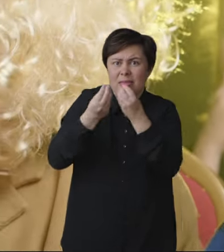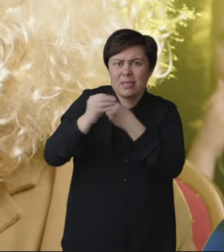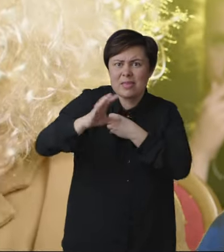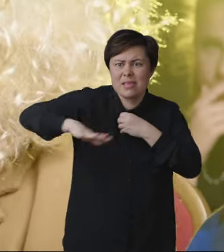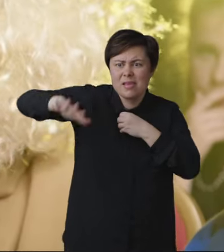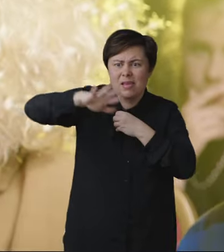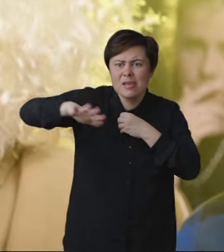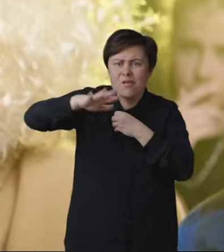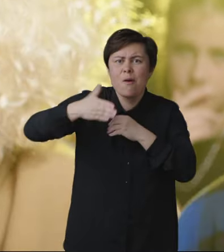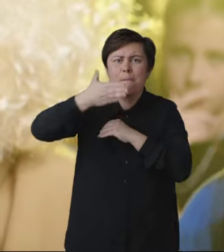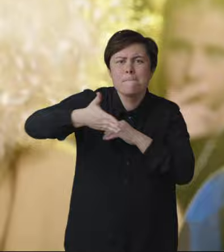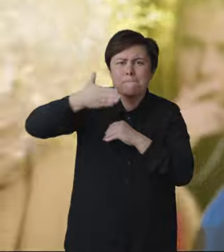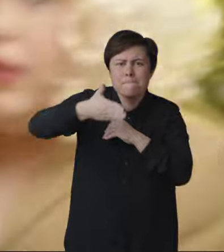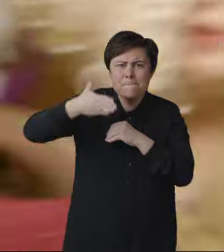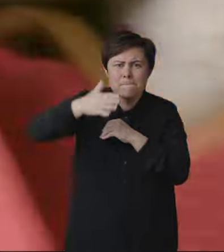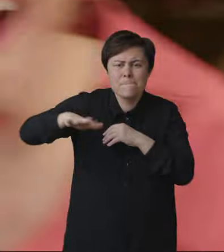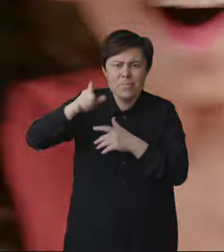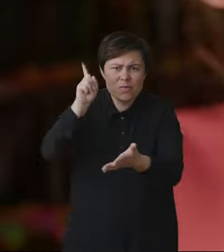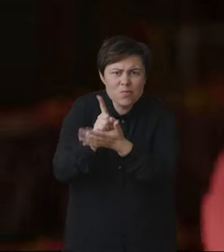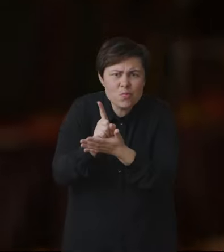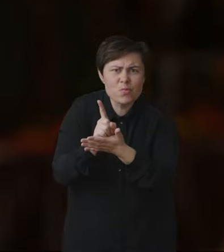modernizację wagonów pociągów w kraju.